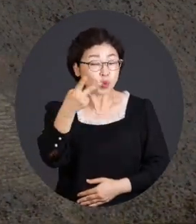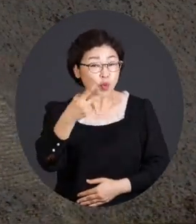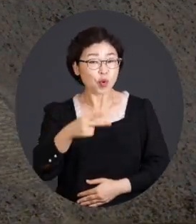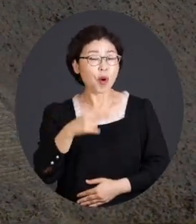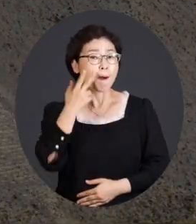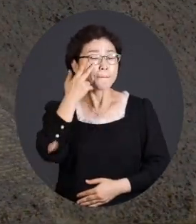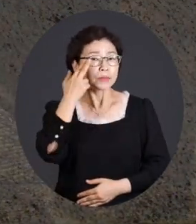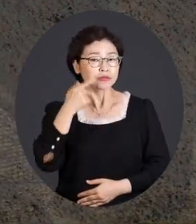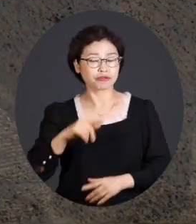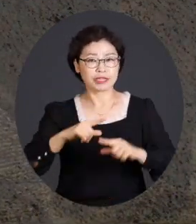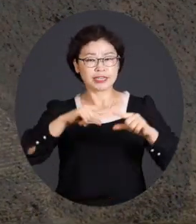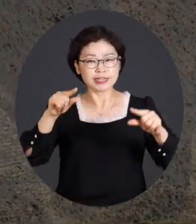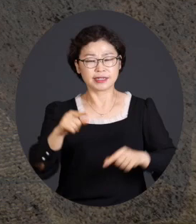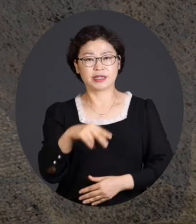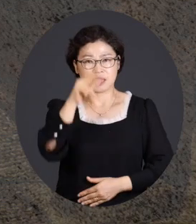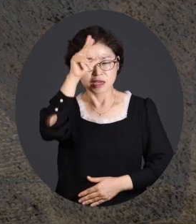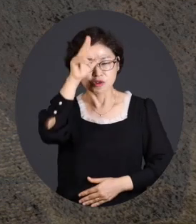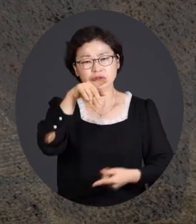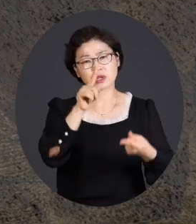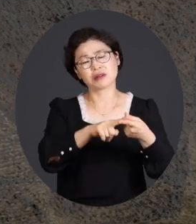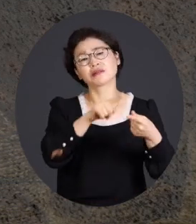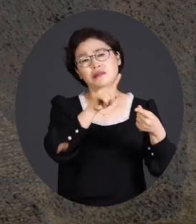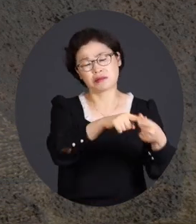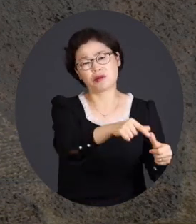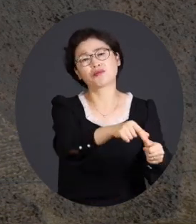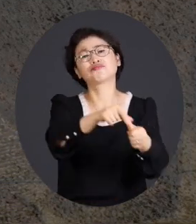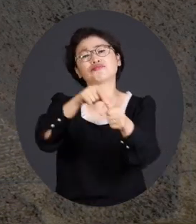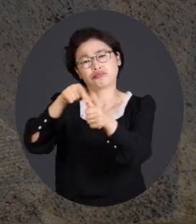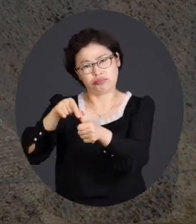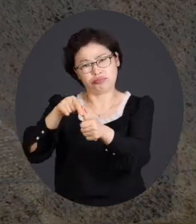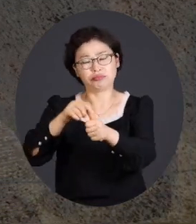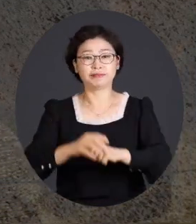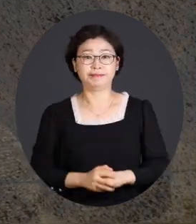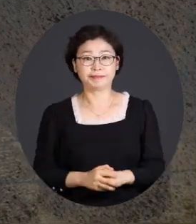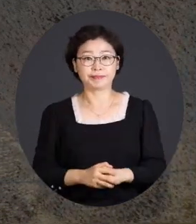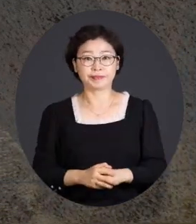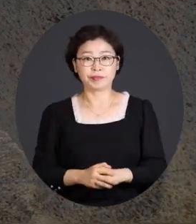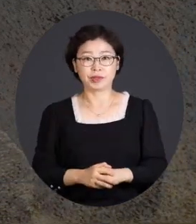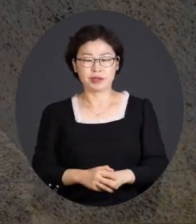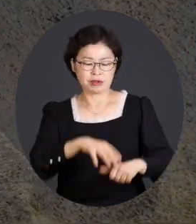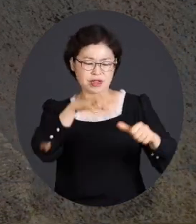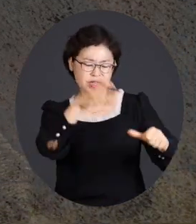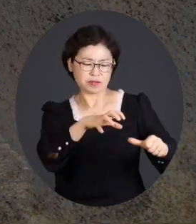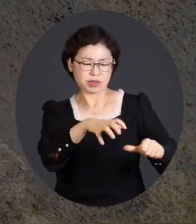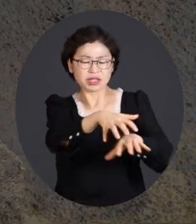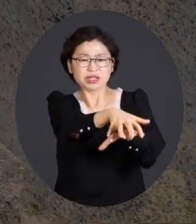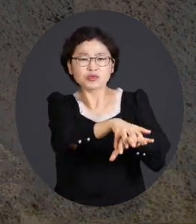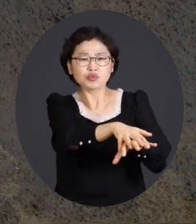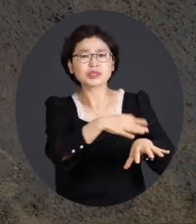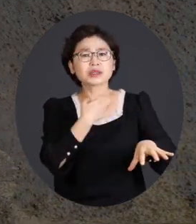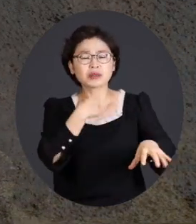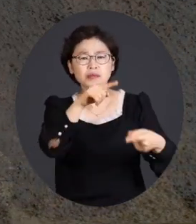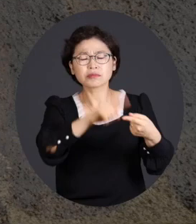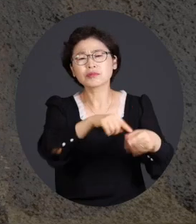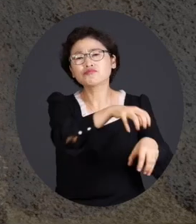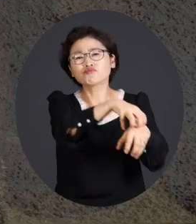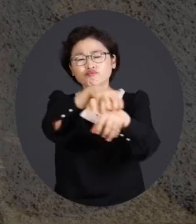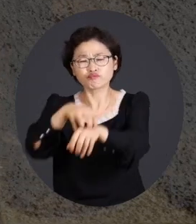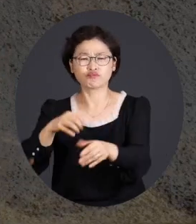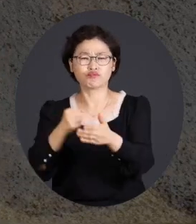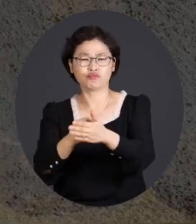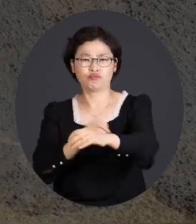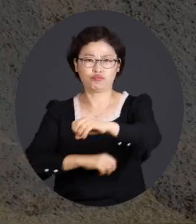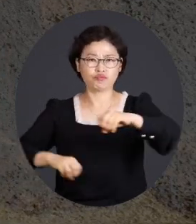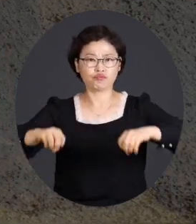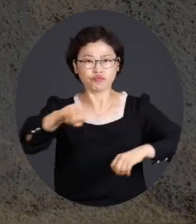미군정은 일제의 관리와 경찰을 그대로 등용합니다. 식민지 통치기구도 대부분 존속시켰기 때문에